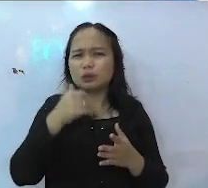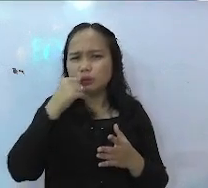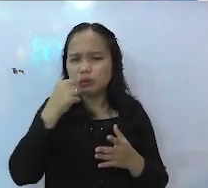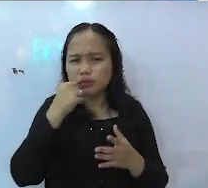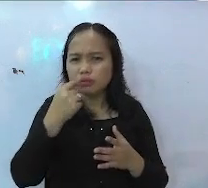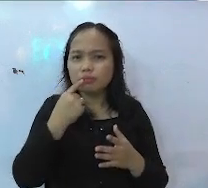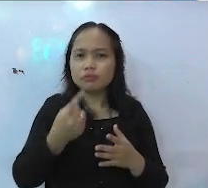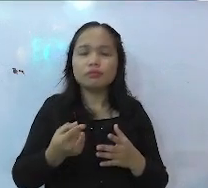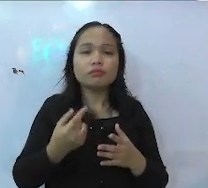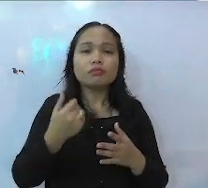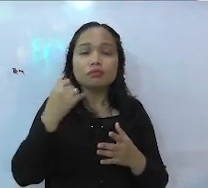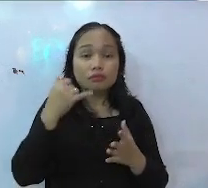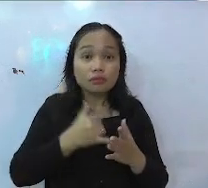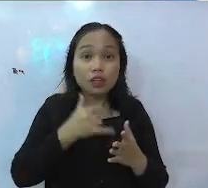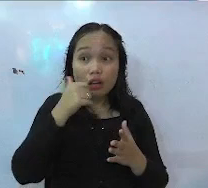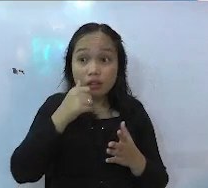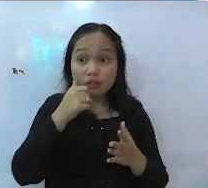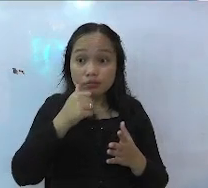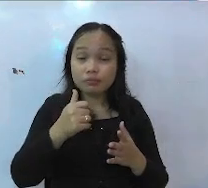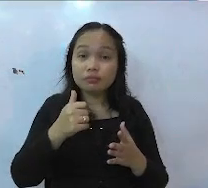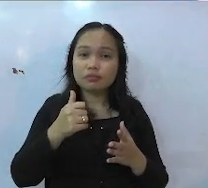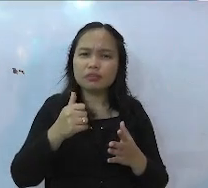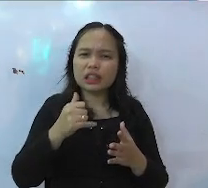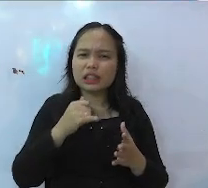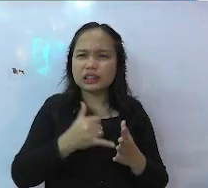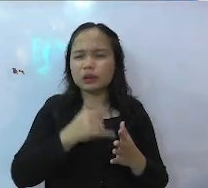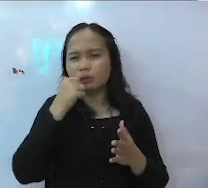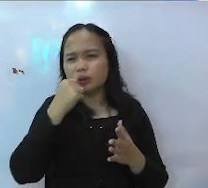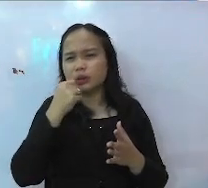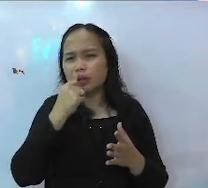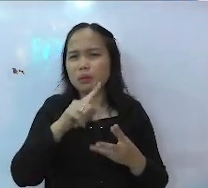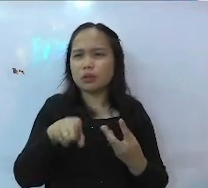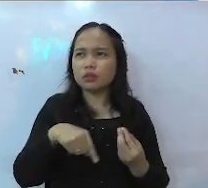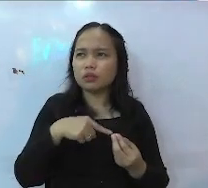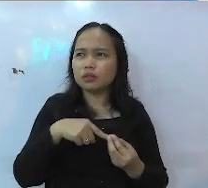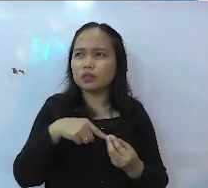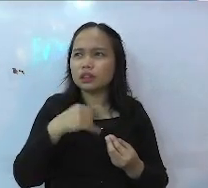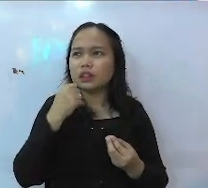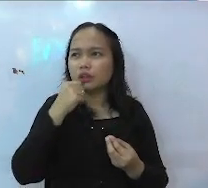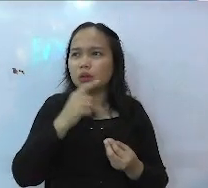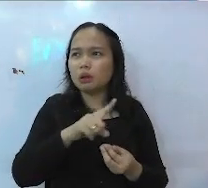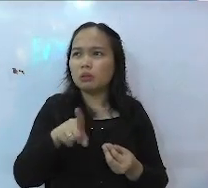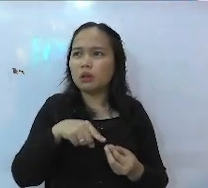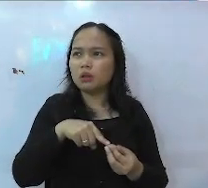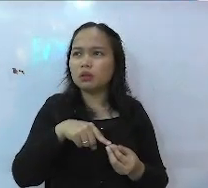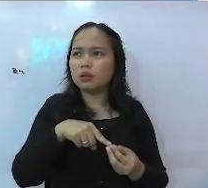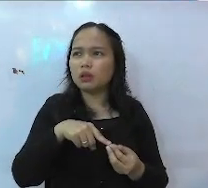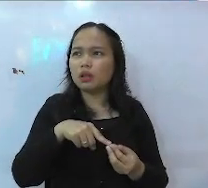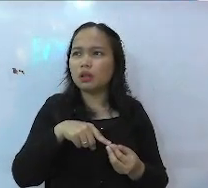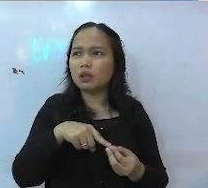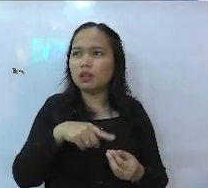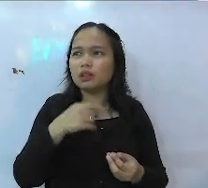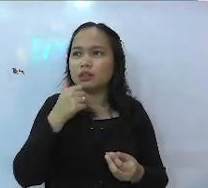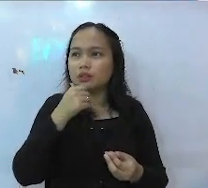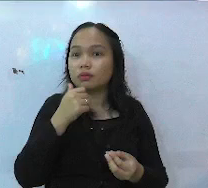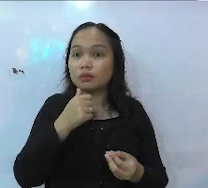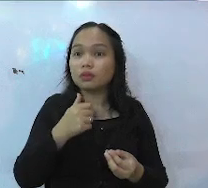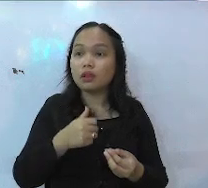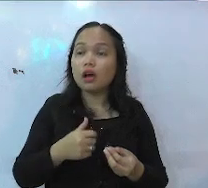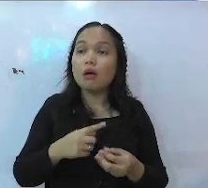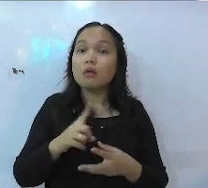ano It's always a matter of ano kasi ah ang nagma-matter most kasi ay yung